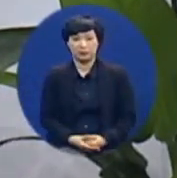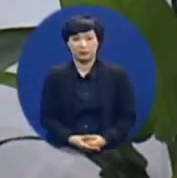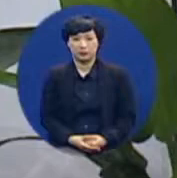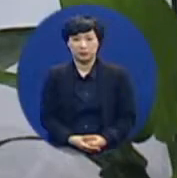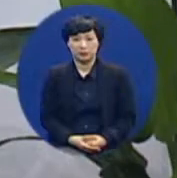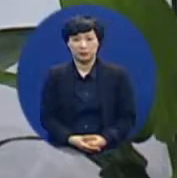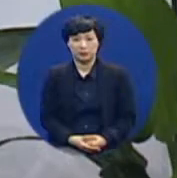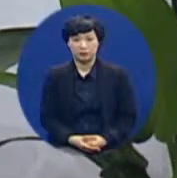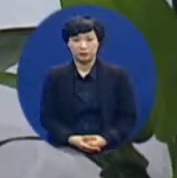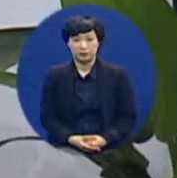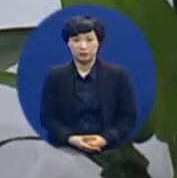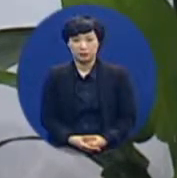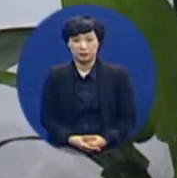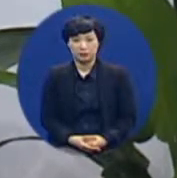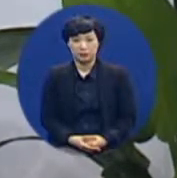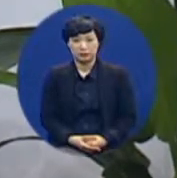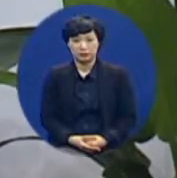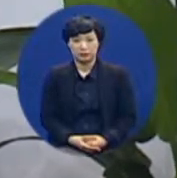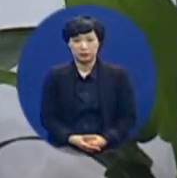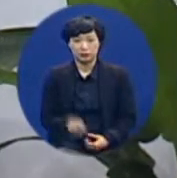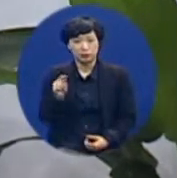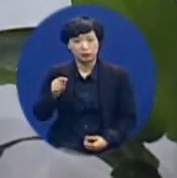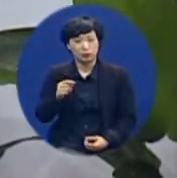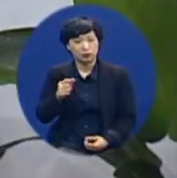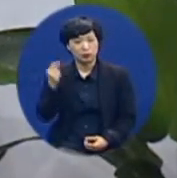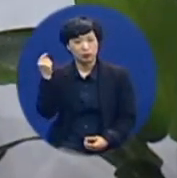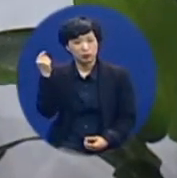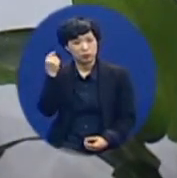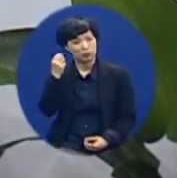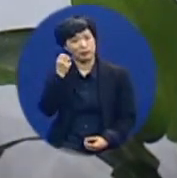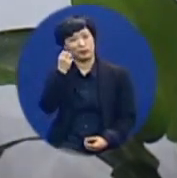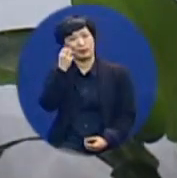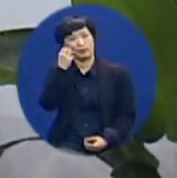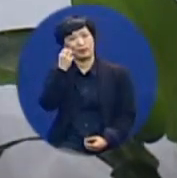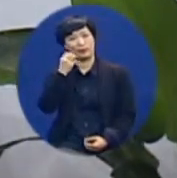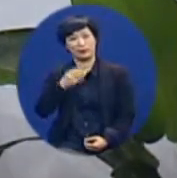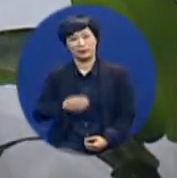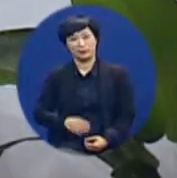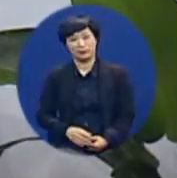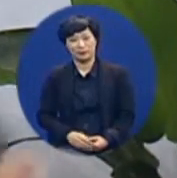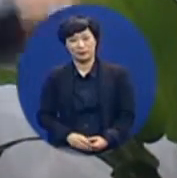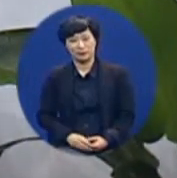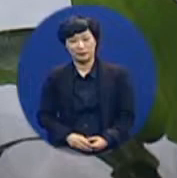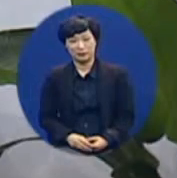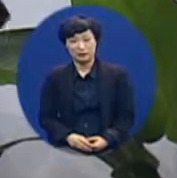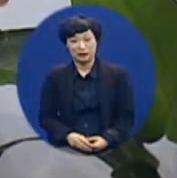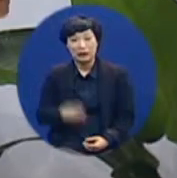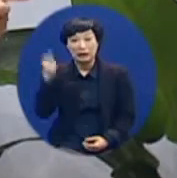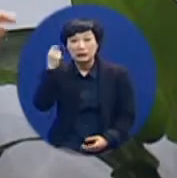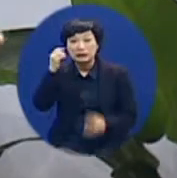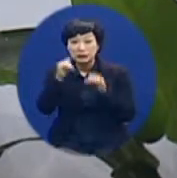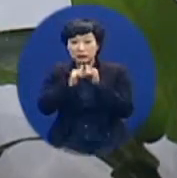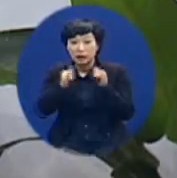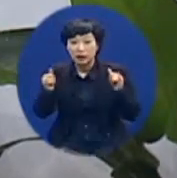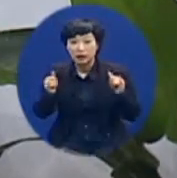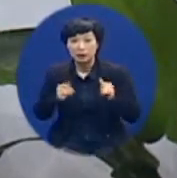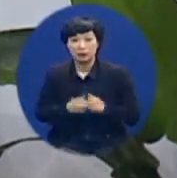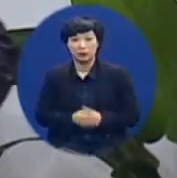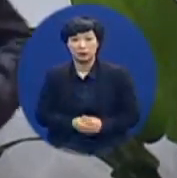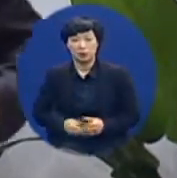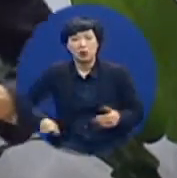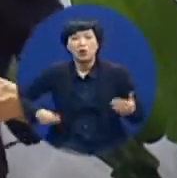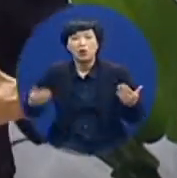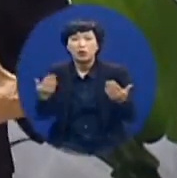가까왔다 그런데 그 소리가 범상치 안에 듣는 자마다